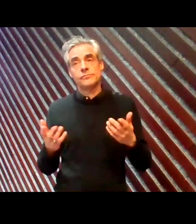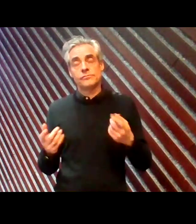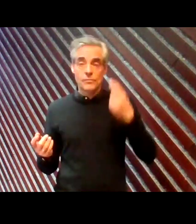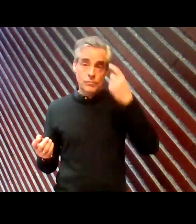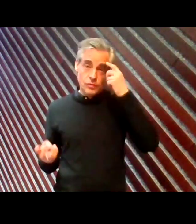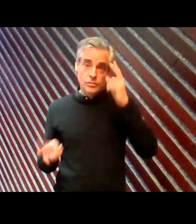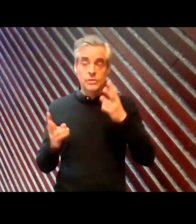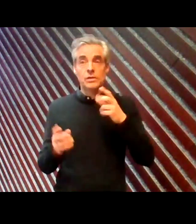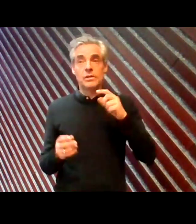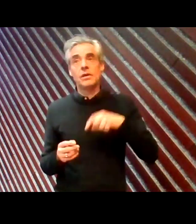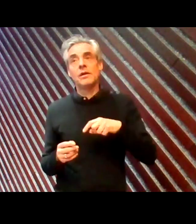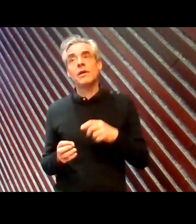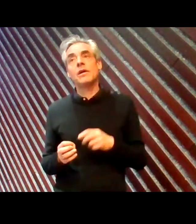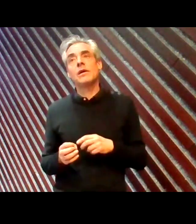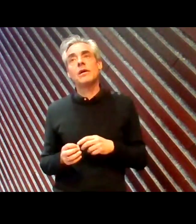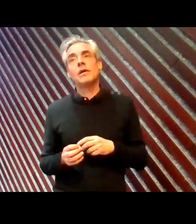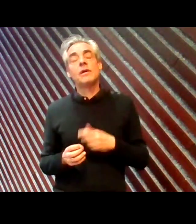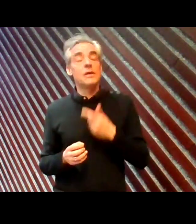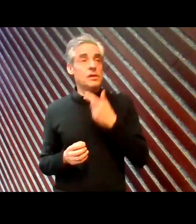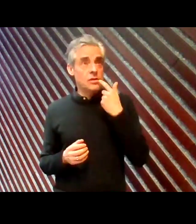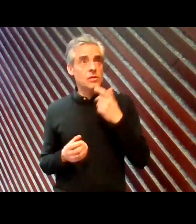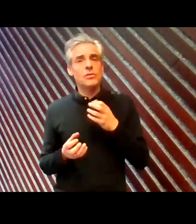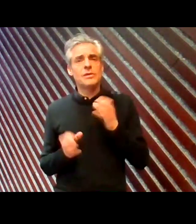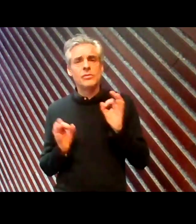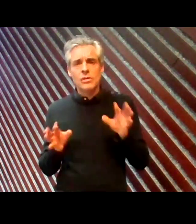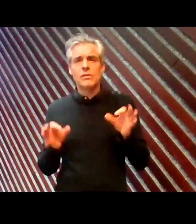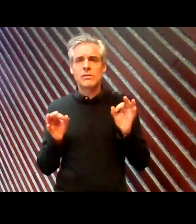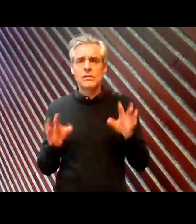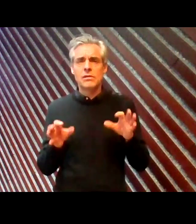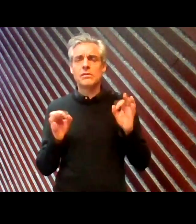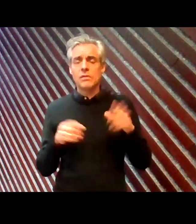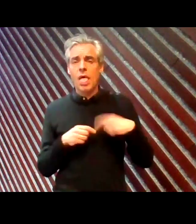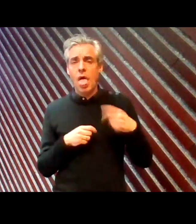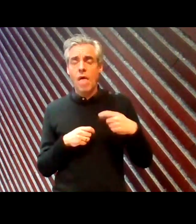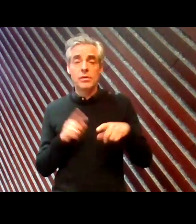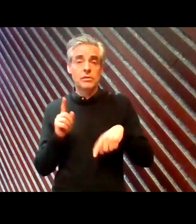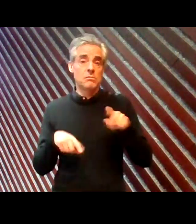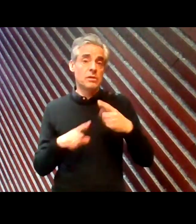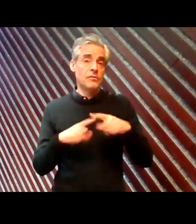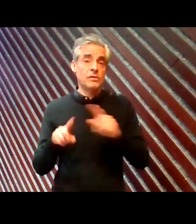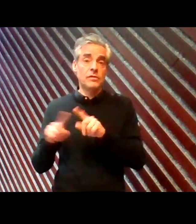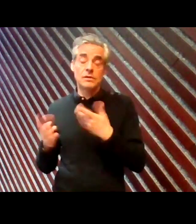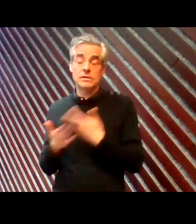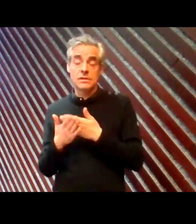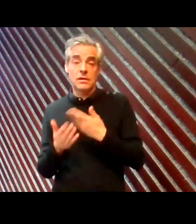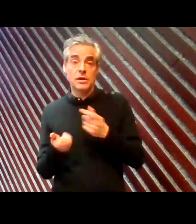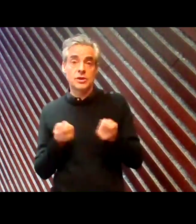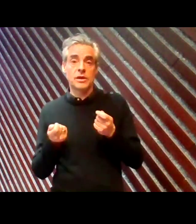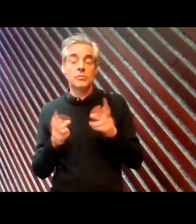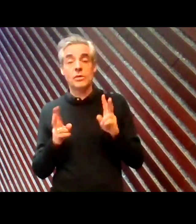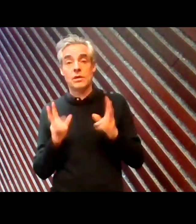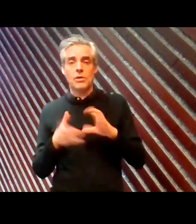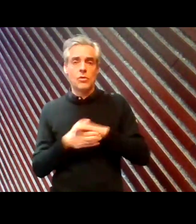on n'arrête pas de parler du temps mais effectivement le temps il est différent et c'est ça qui est à gérer